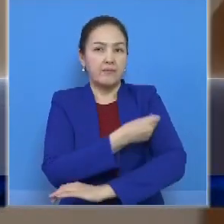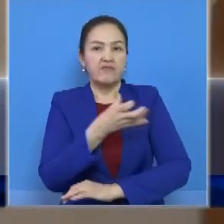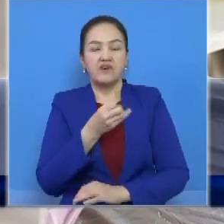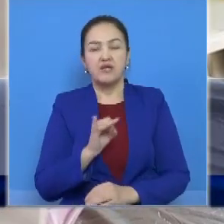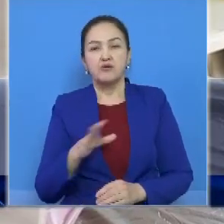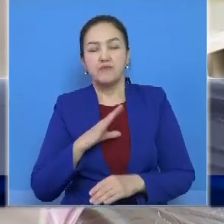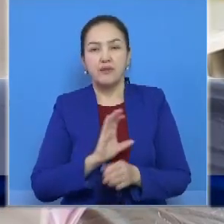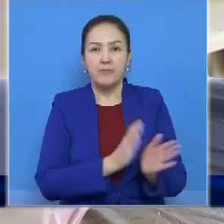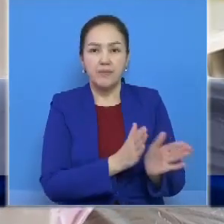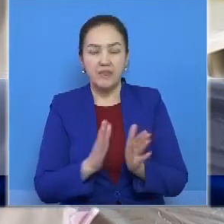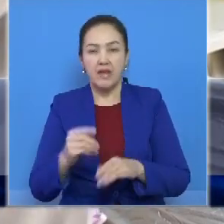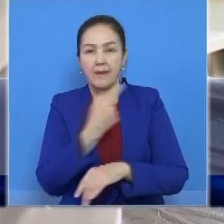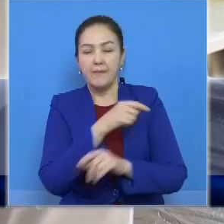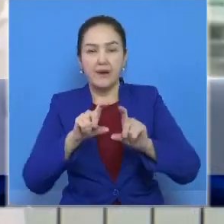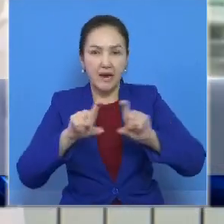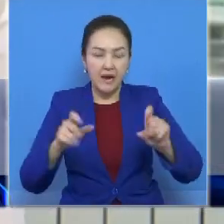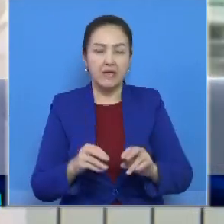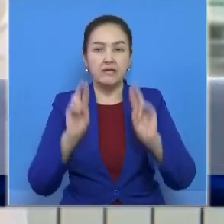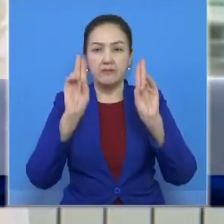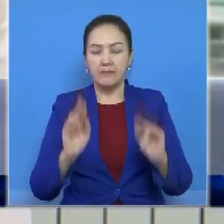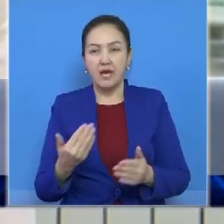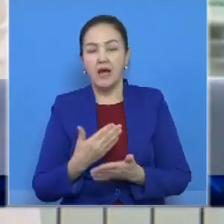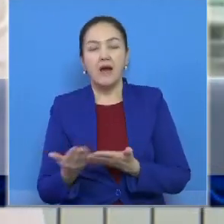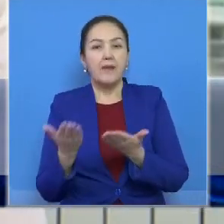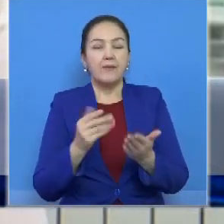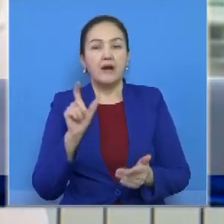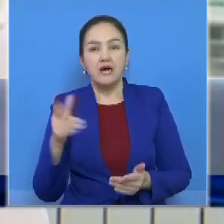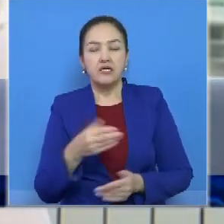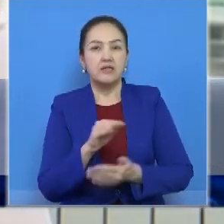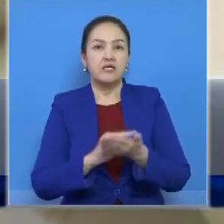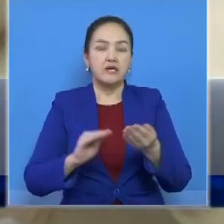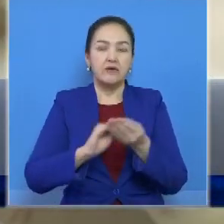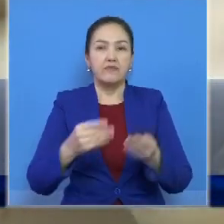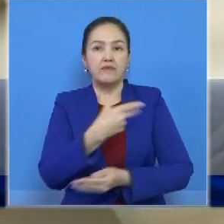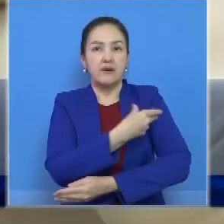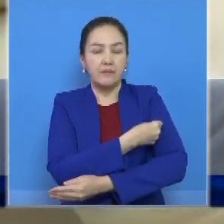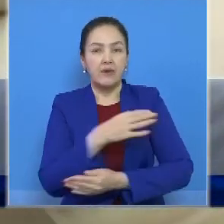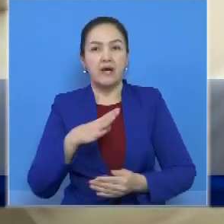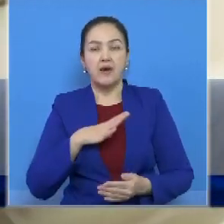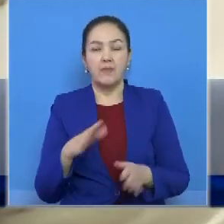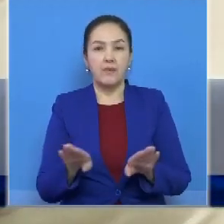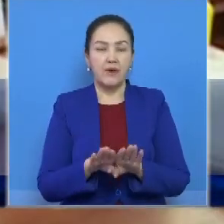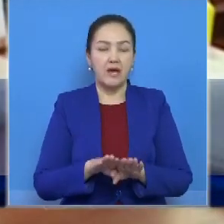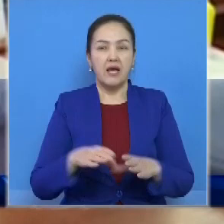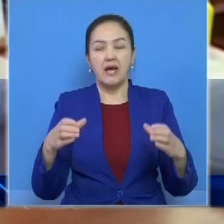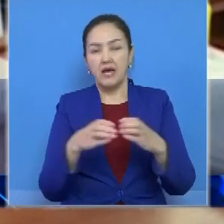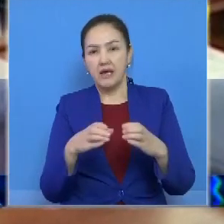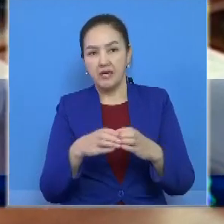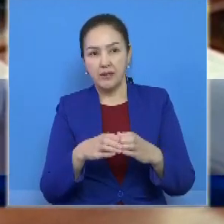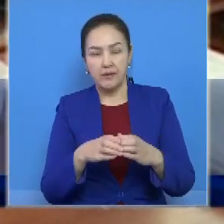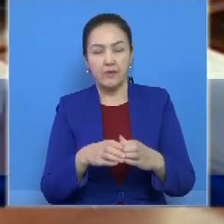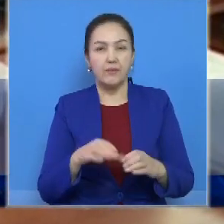они были распределены в поликлинике. Специалисты призывают граждан пройти ревакцинацию, так как именно благодаря коллективной